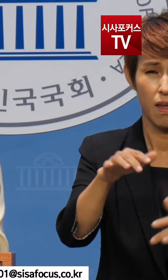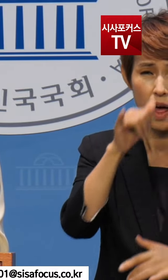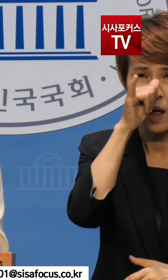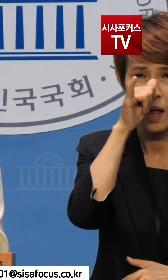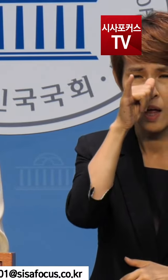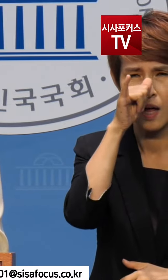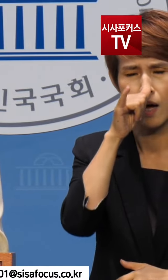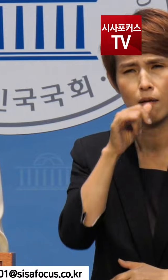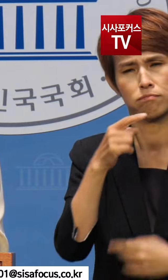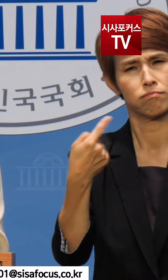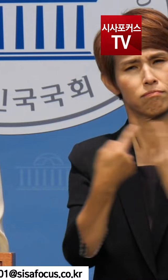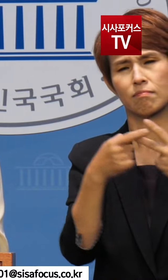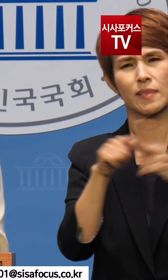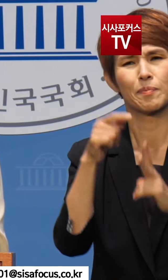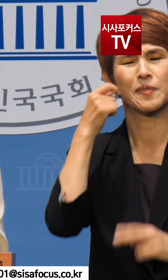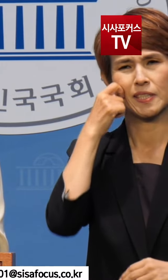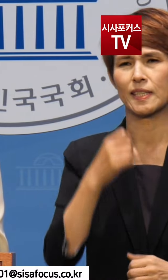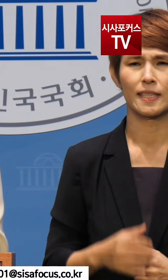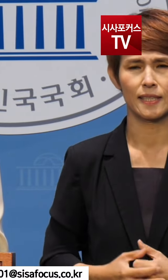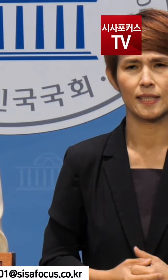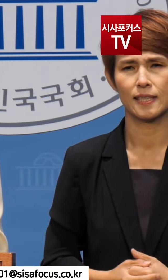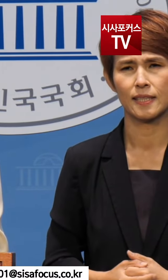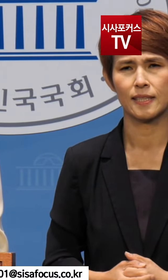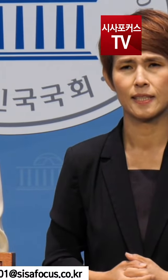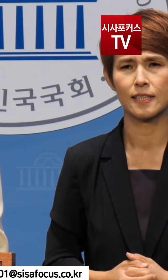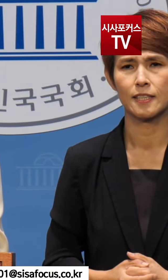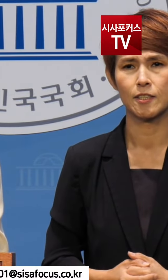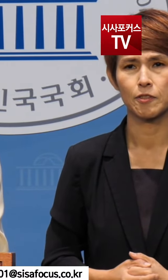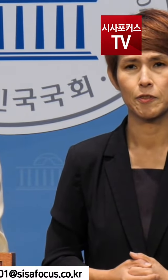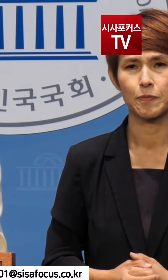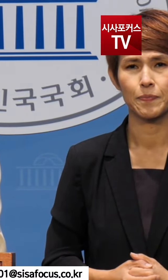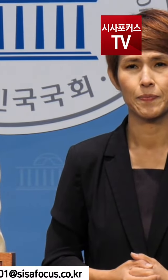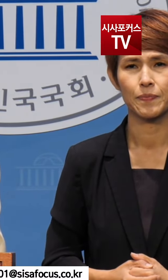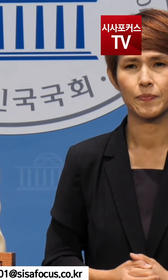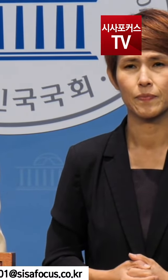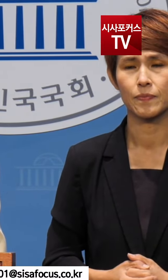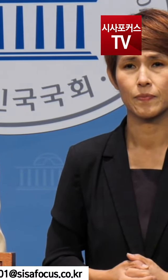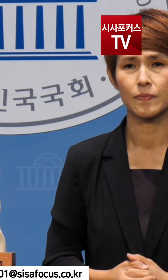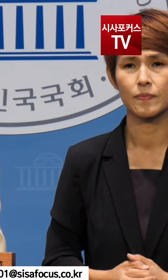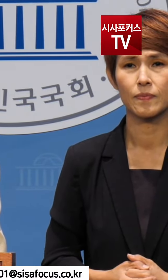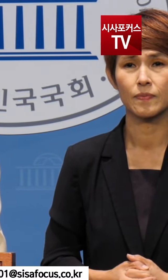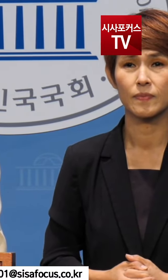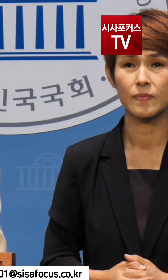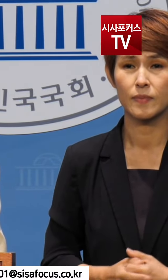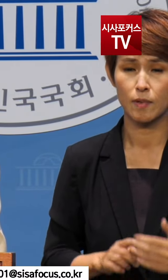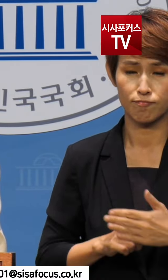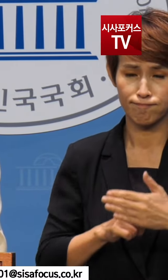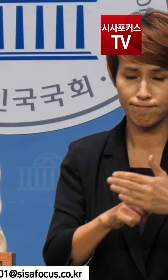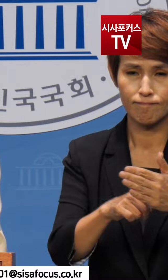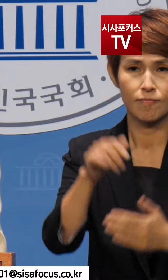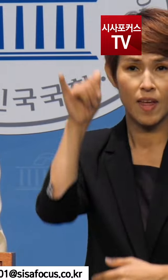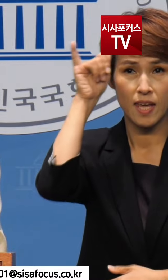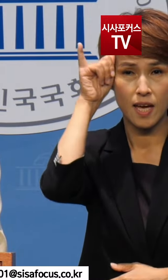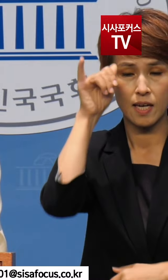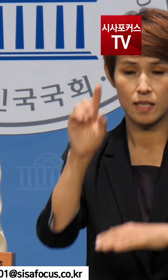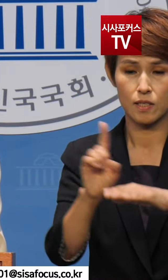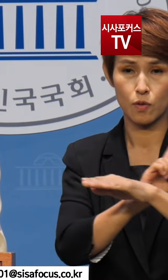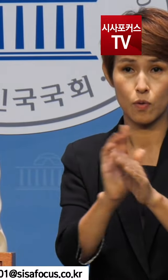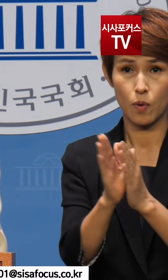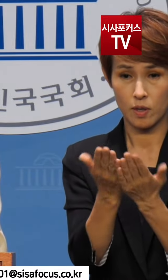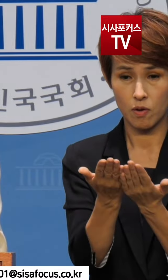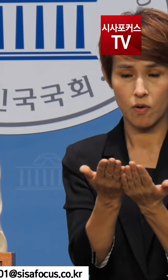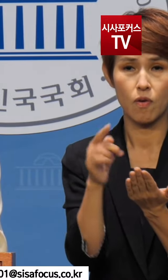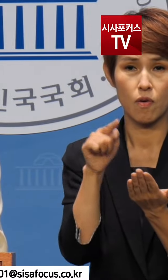없습니다. 이해할 수가 없다고들 합니다. 다시 말하지만 지금 추진되고 있는 AI 디지털 교과서의